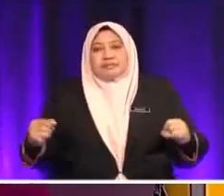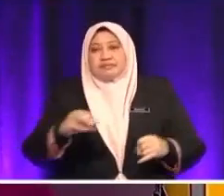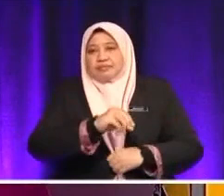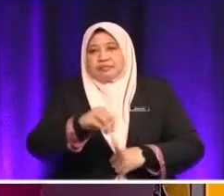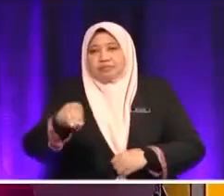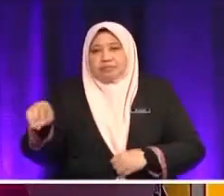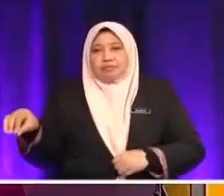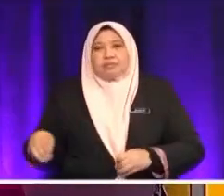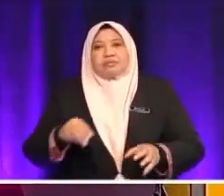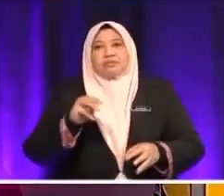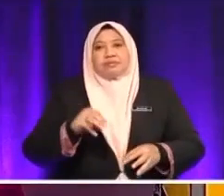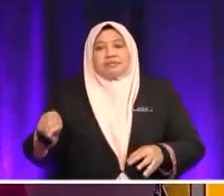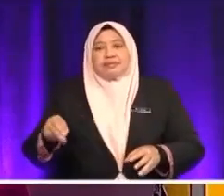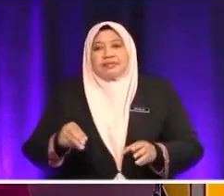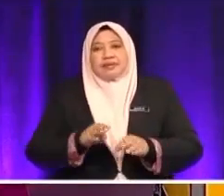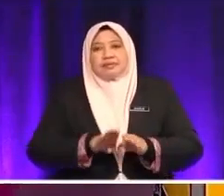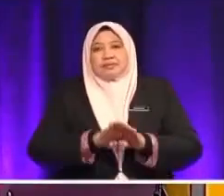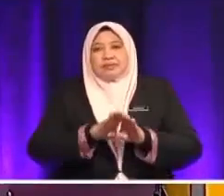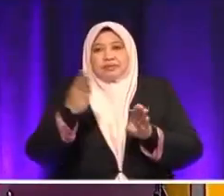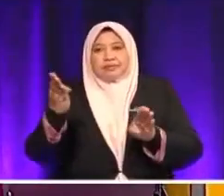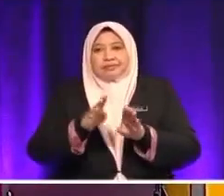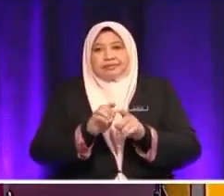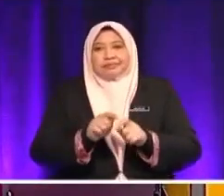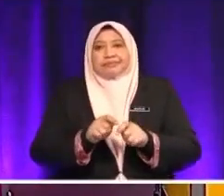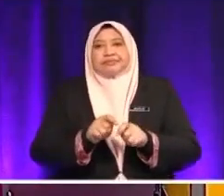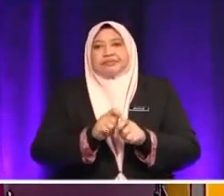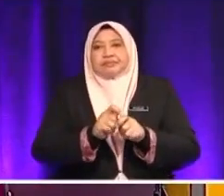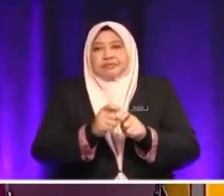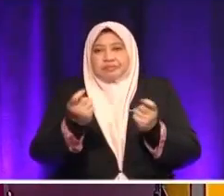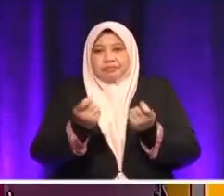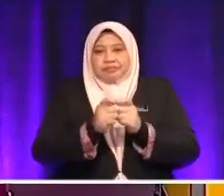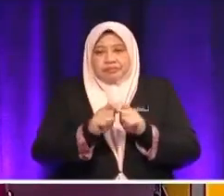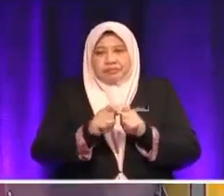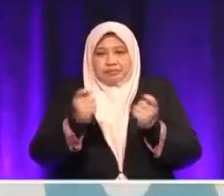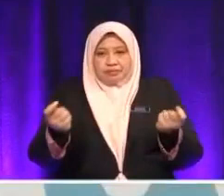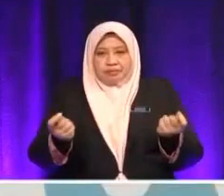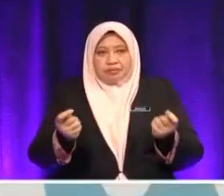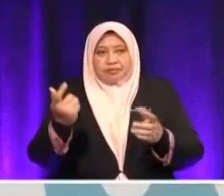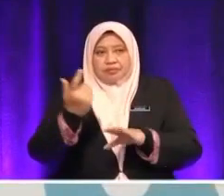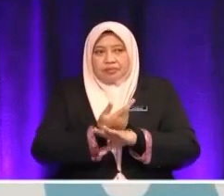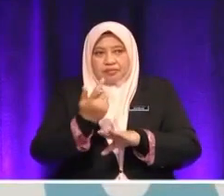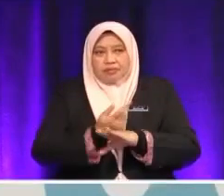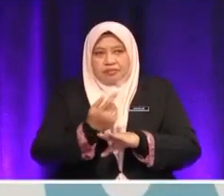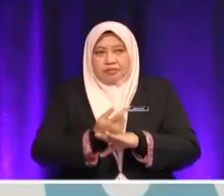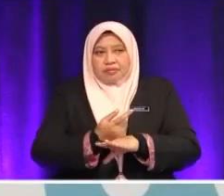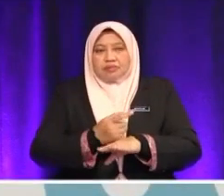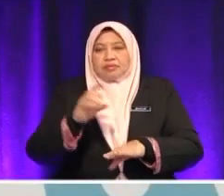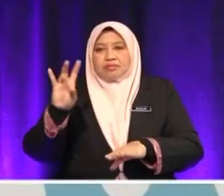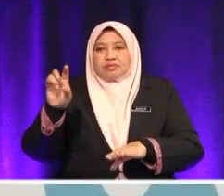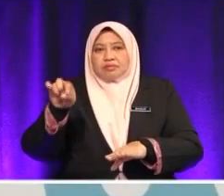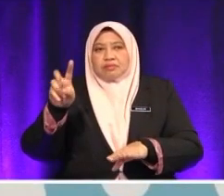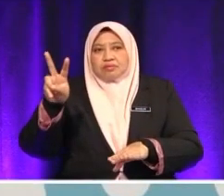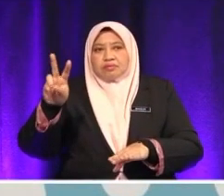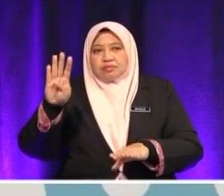adalah Coba murid-murid buka buku teks buku surat 214 latihan Kendi 7 puluhan 2B